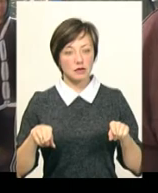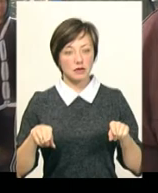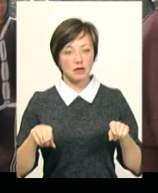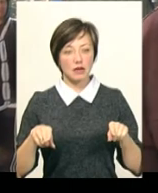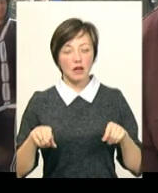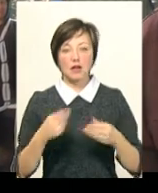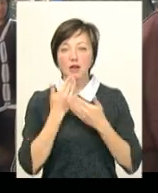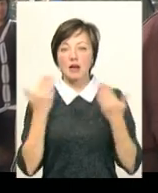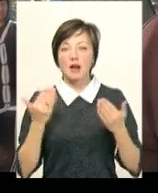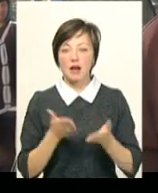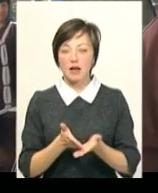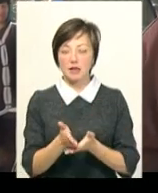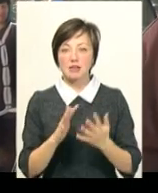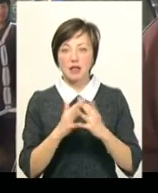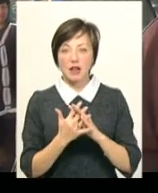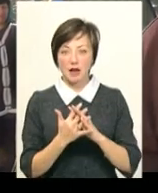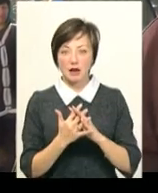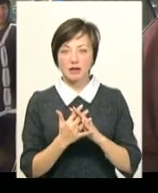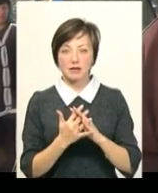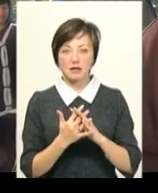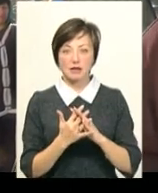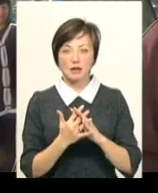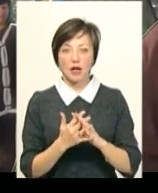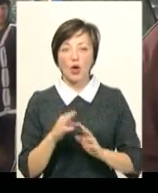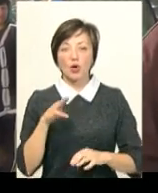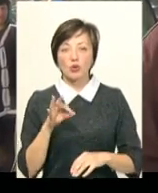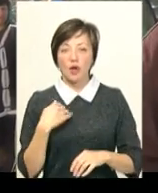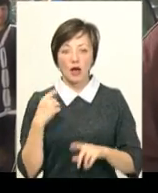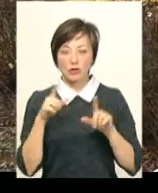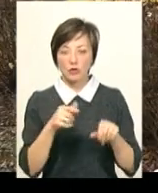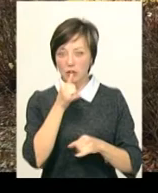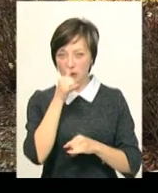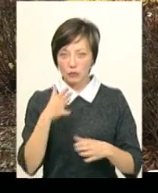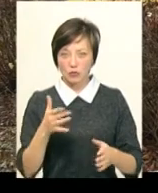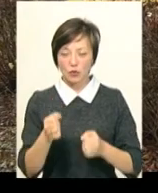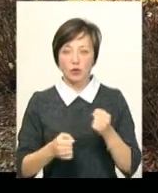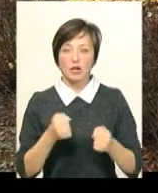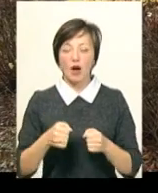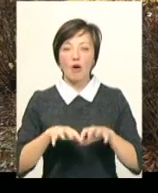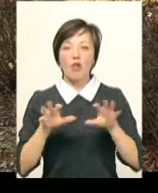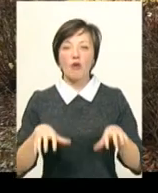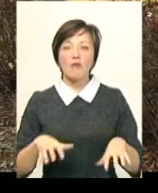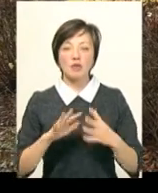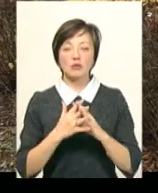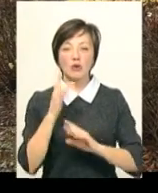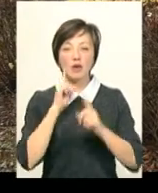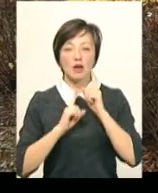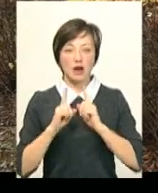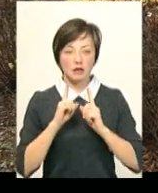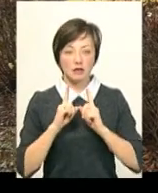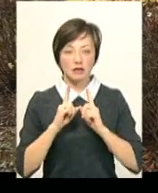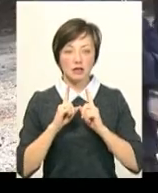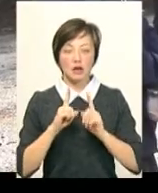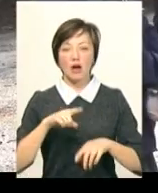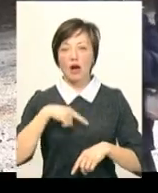на край села, як він прийде на місяць раз, то я туди не дійду. Голова Кутюрженецької сільської ради Казимир